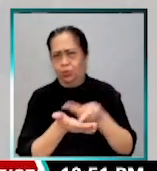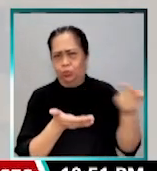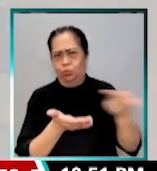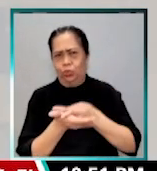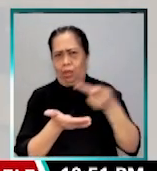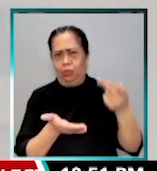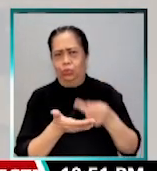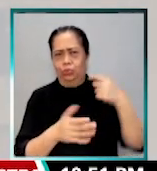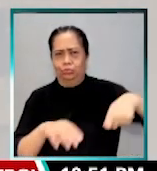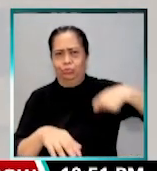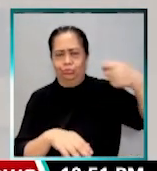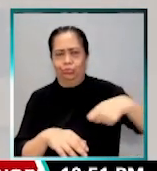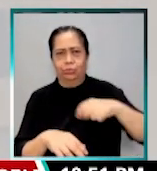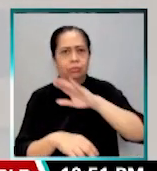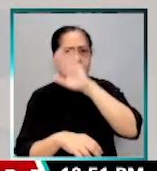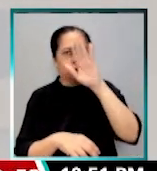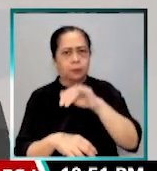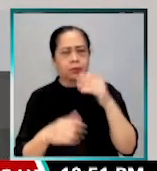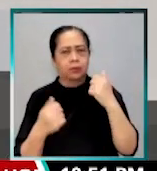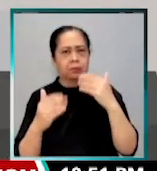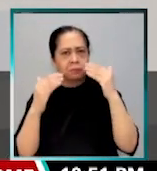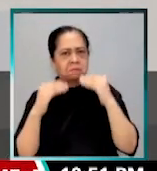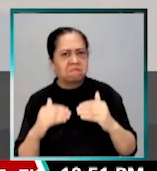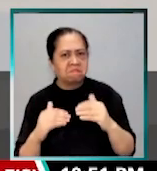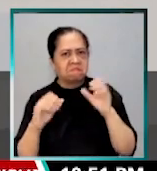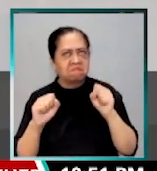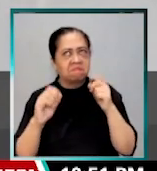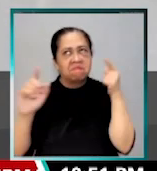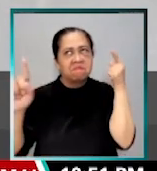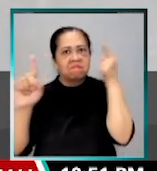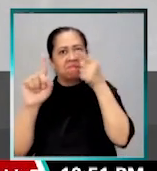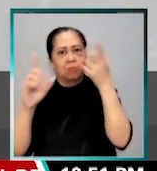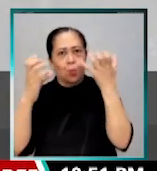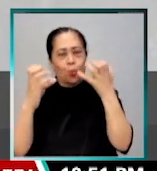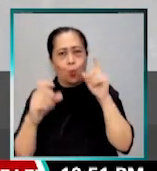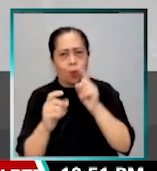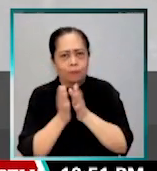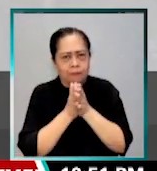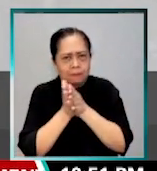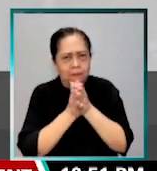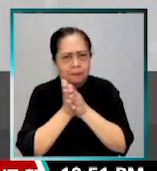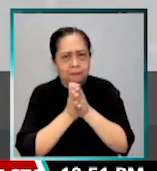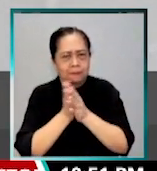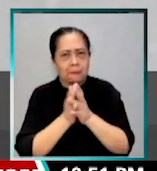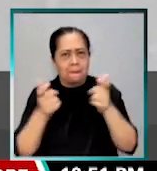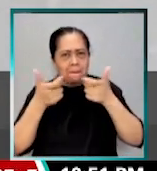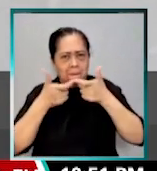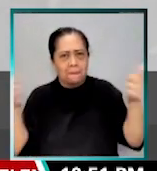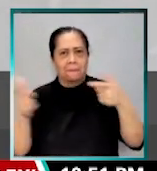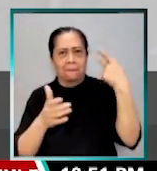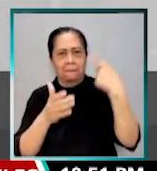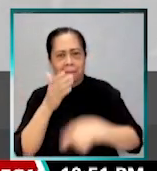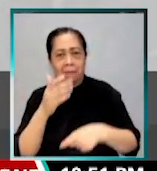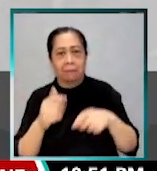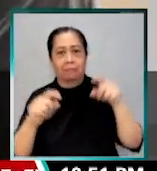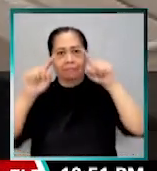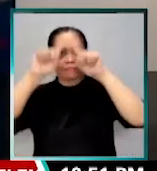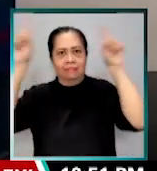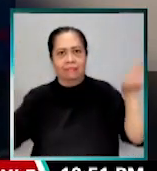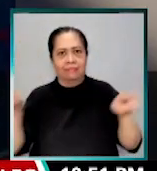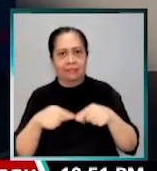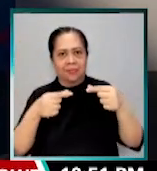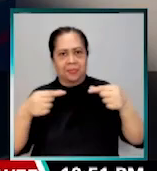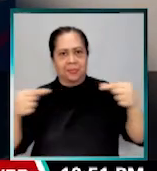raffle. Never settle for less, ika nga. Ang kanyang target, syempre, ang major prize na flat screen TV.